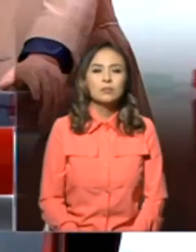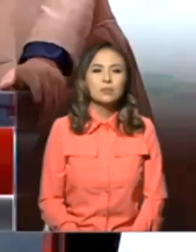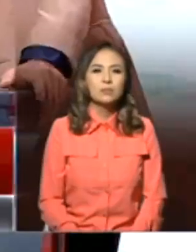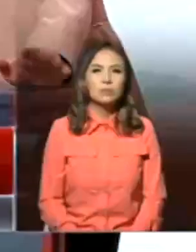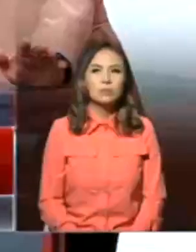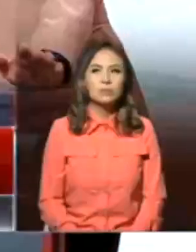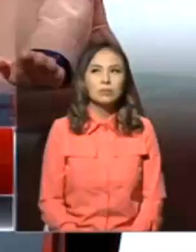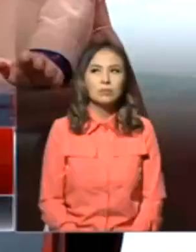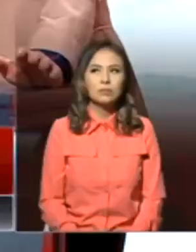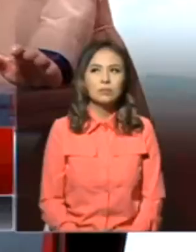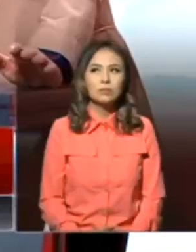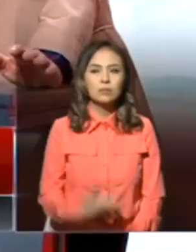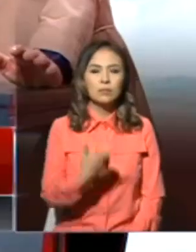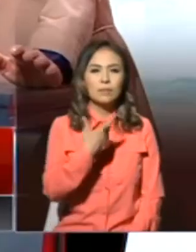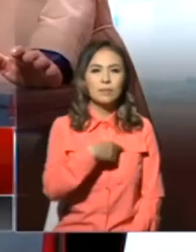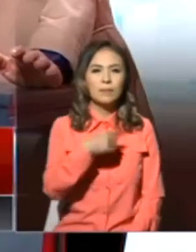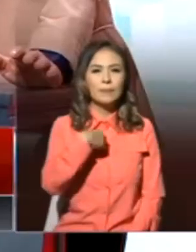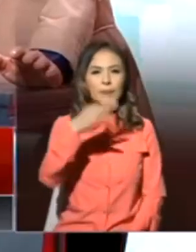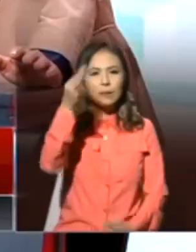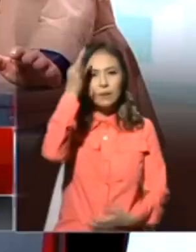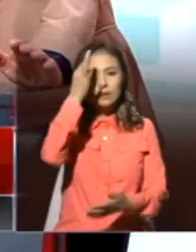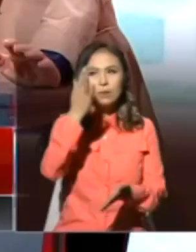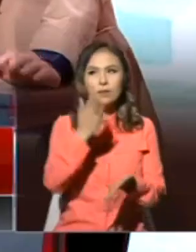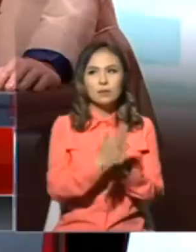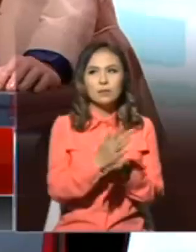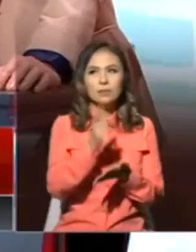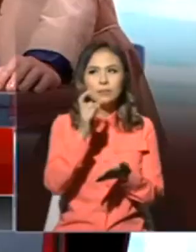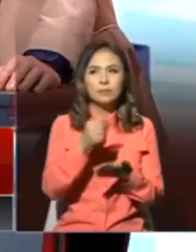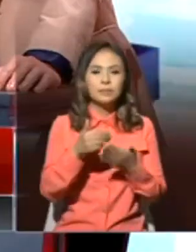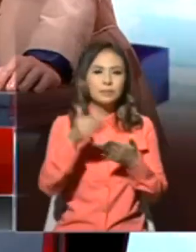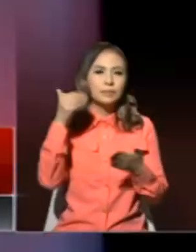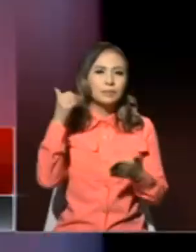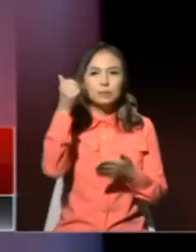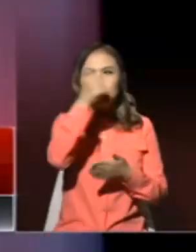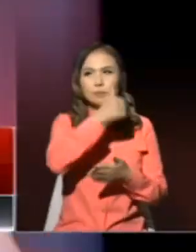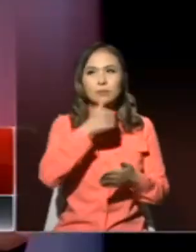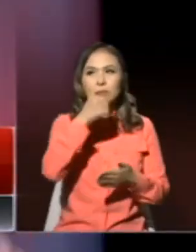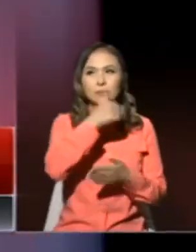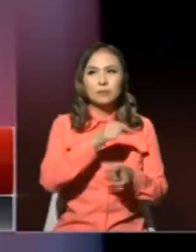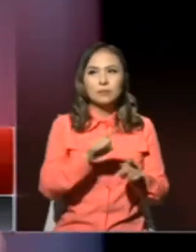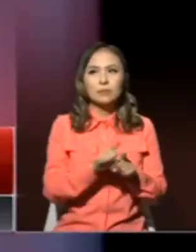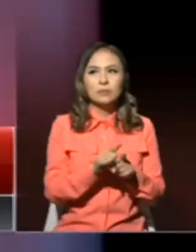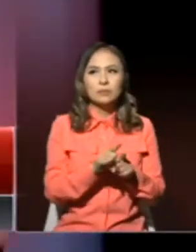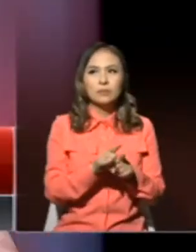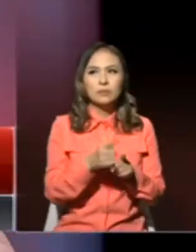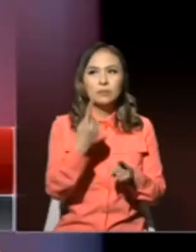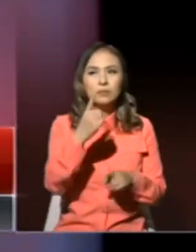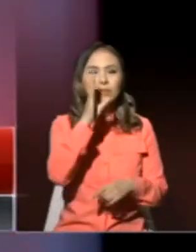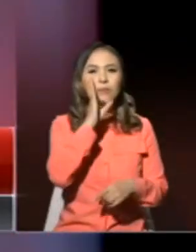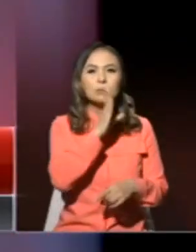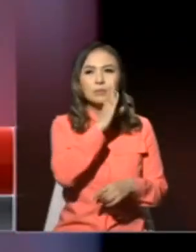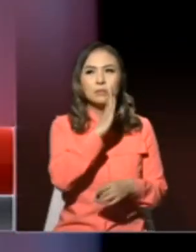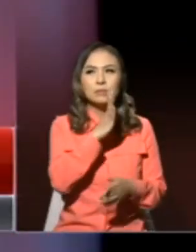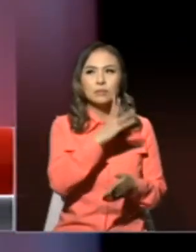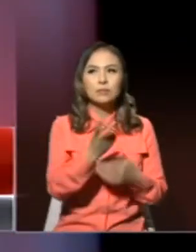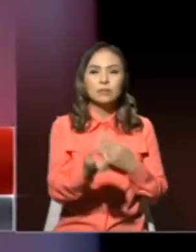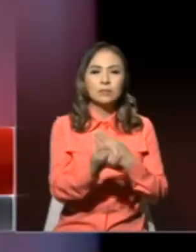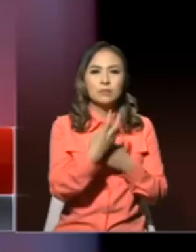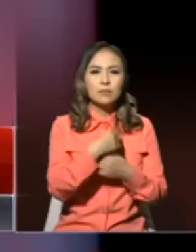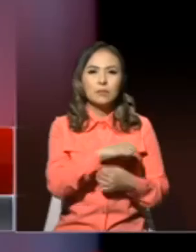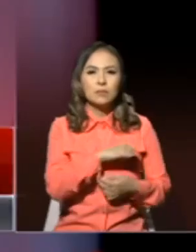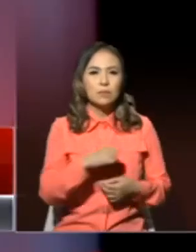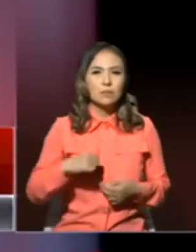өз нақты есімде бар. Қанша адам бар? Былтыр келген. Бір ақ әйел ма? Келген бір ақ әйел. Өз еркімен